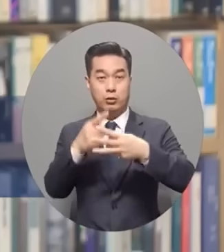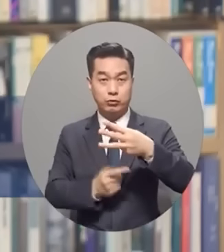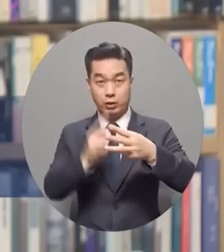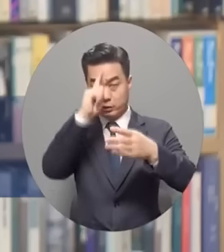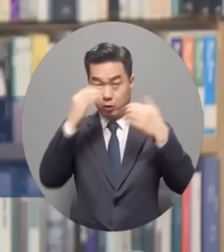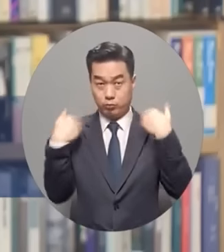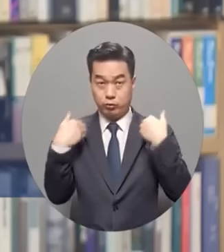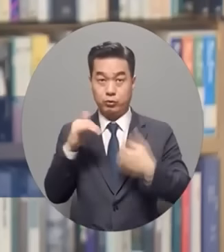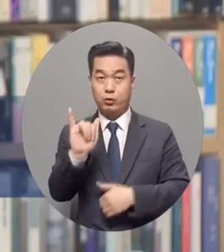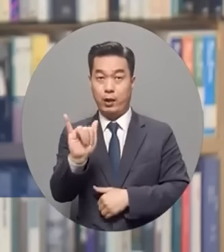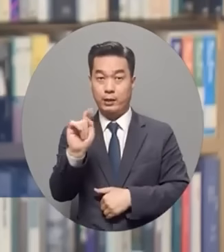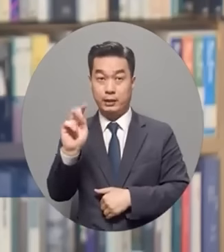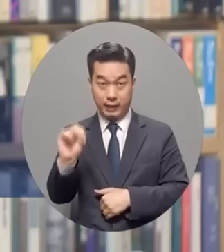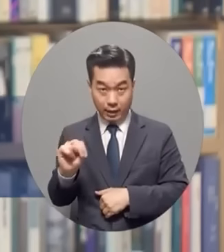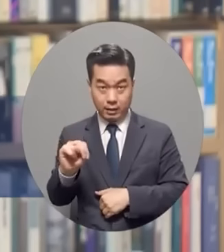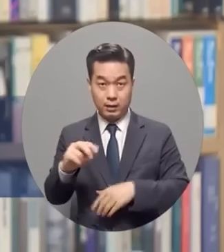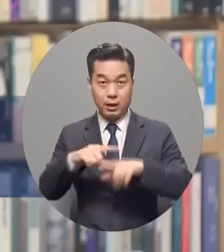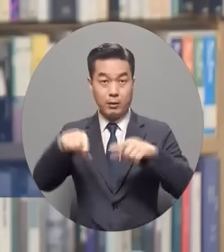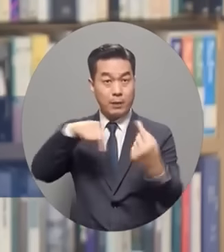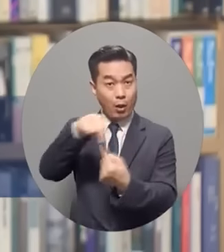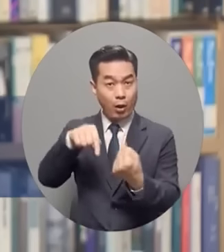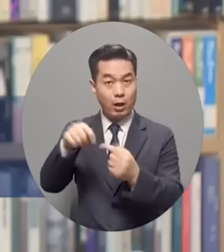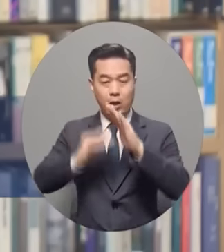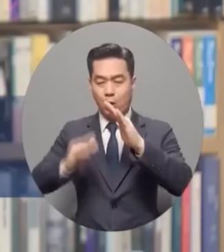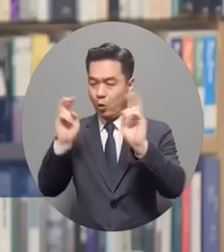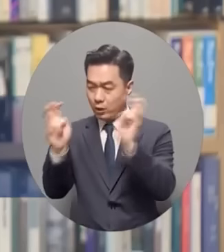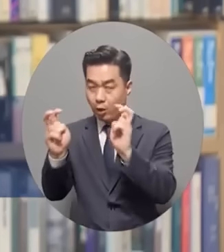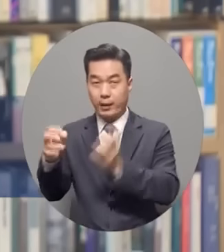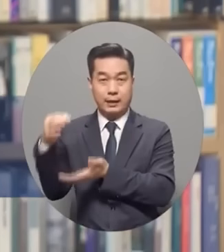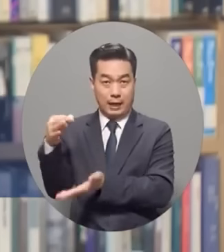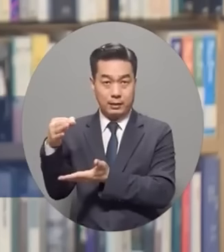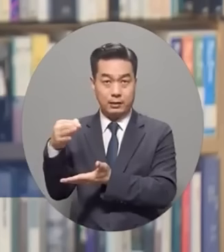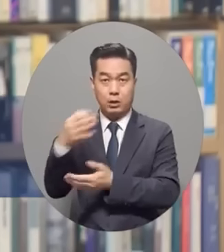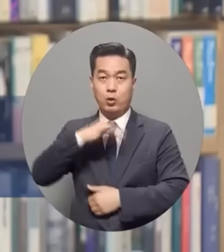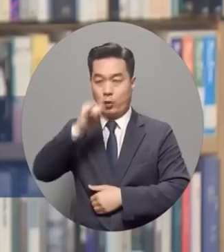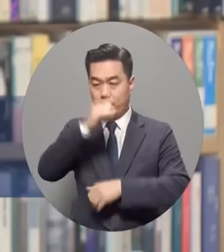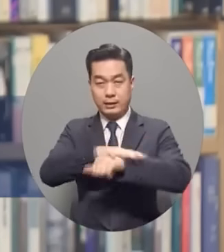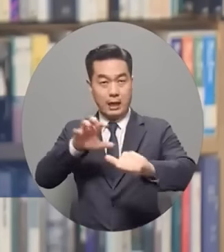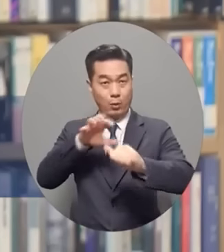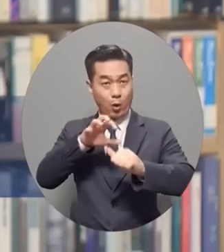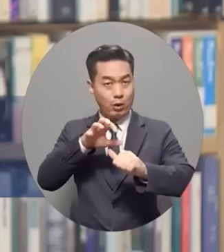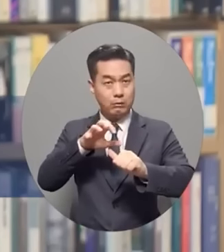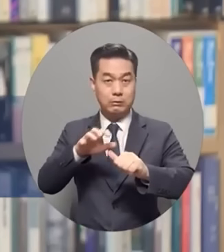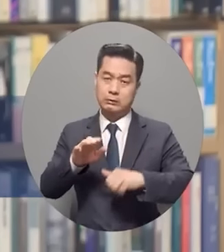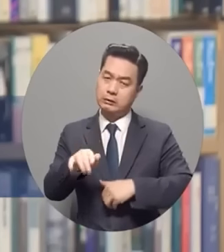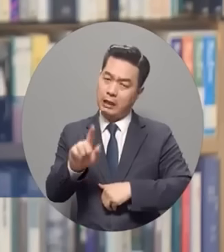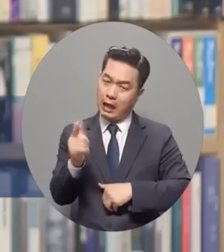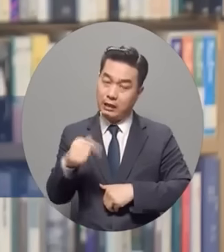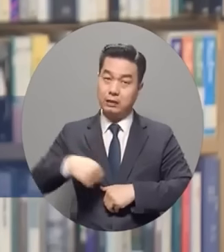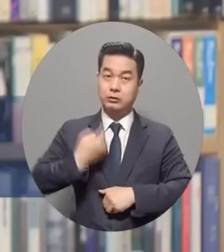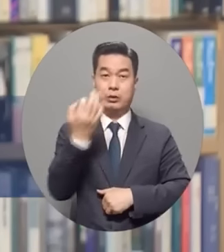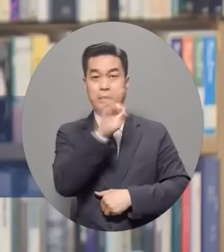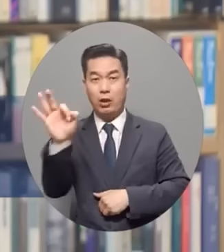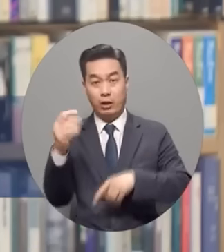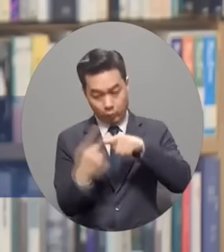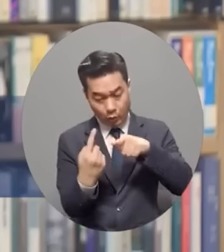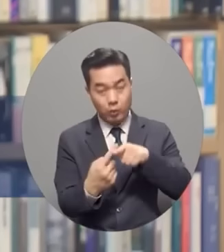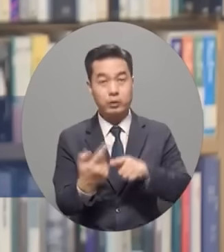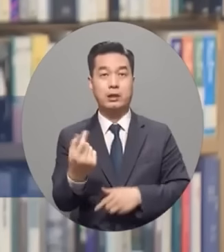때 이유는 공기업의 자산을 효율화하겠다는 거였거든요. 근데 그게 아니라는 것을 스스로 시인한 셈이